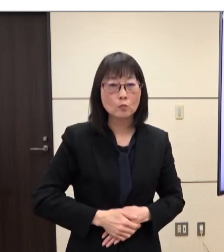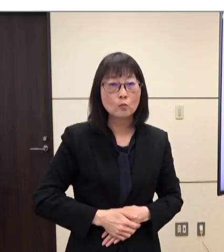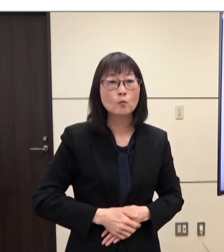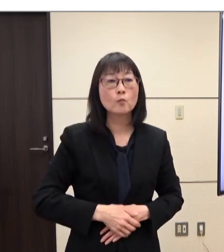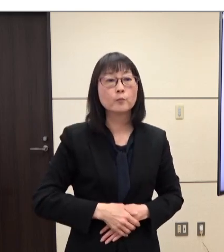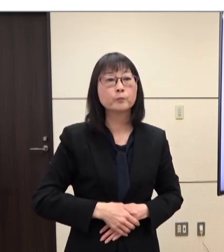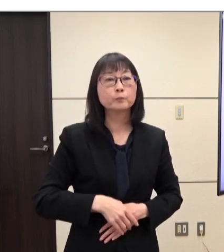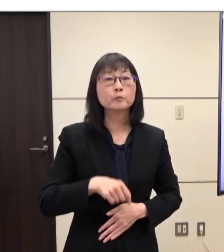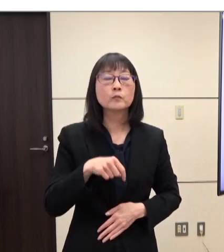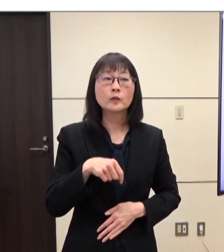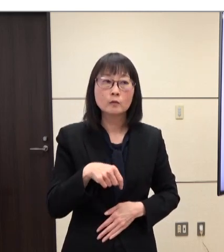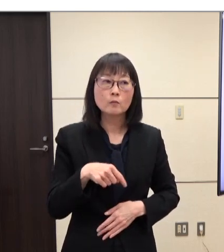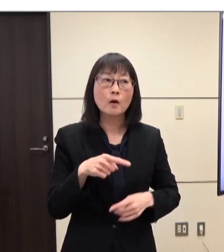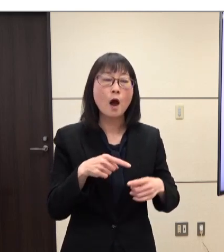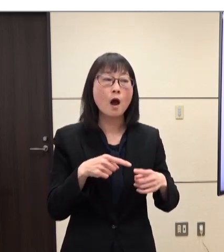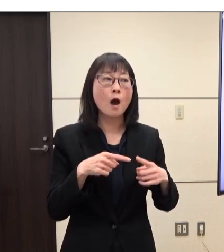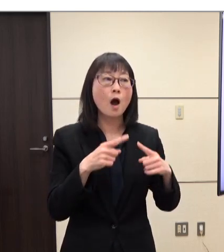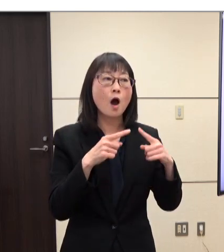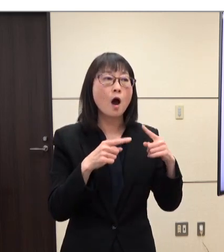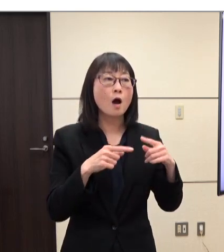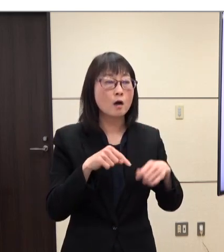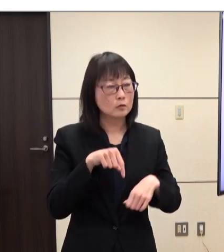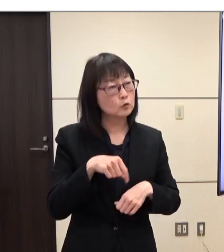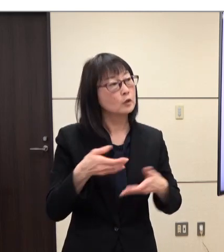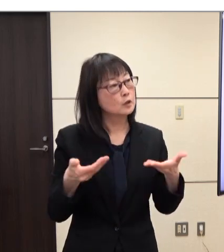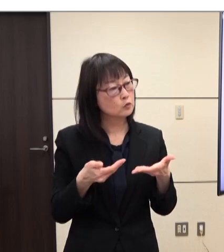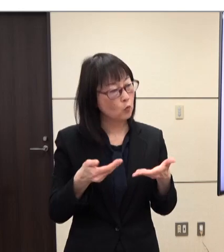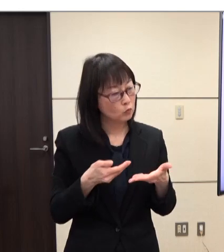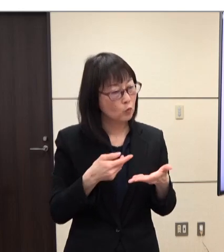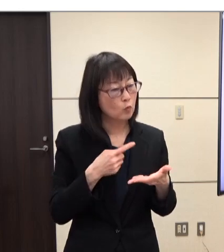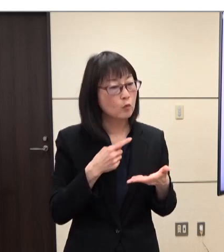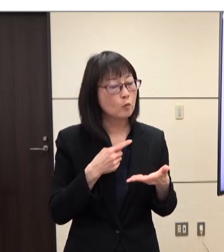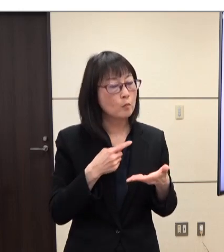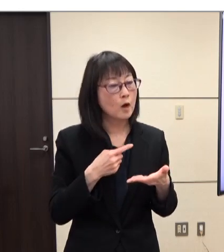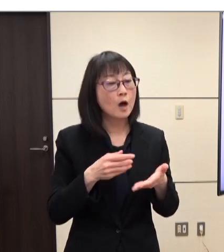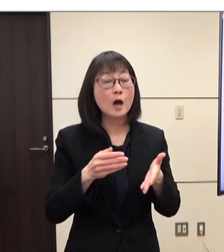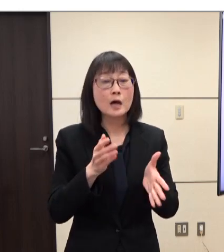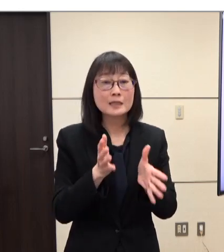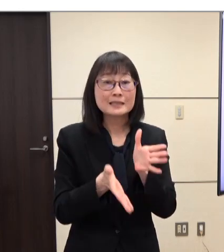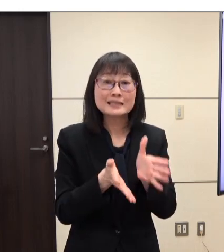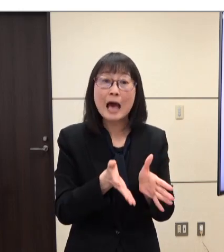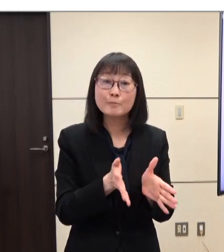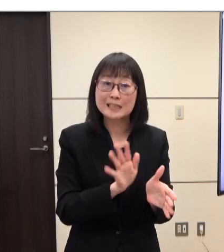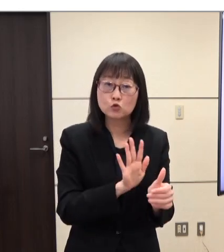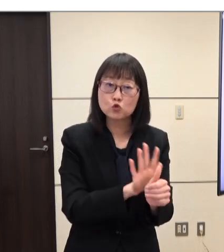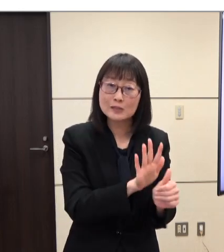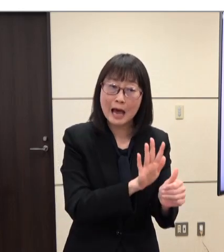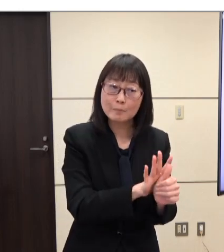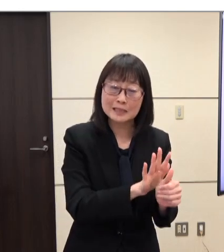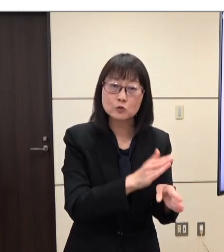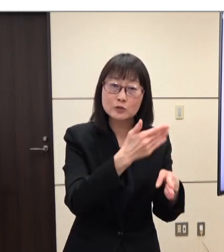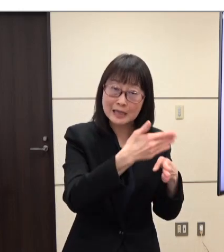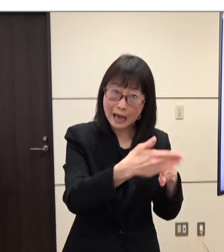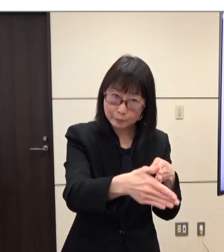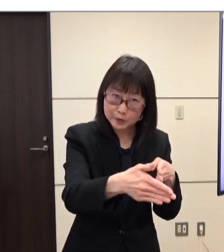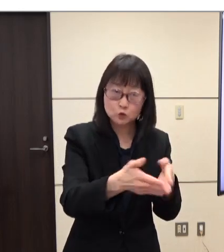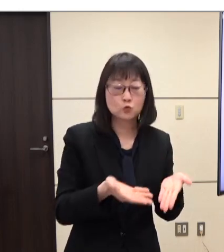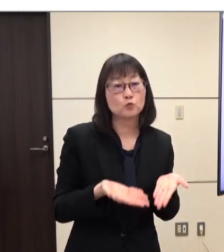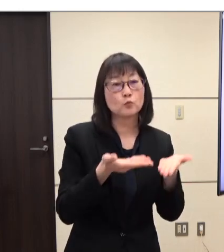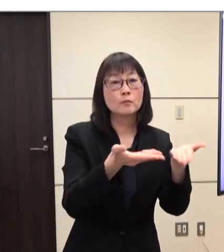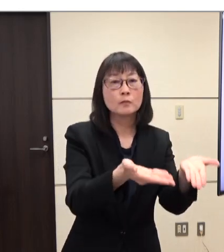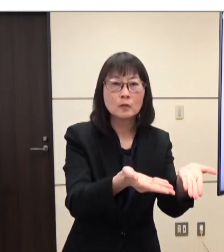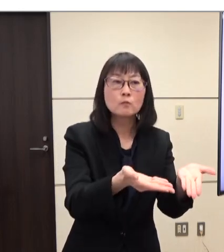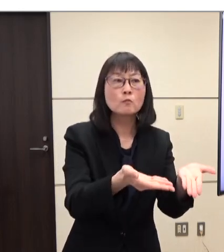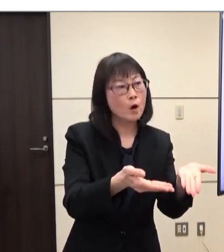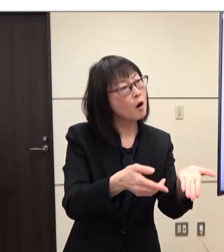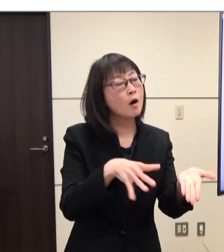、それ自体はまあビジネスといえばビジネスで、サービス以外にまで提供しているという点でいうと、先ほど申し上げたような水道